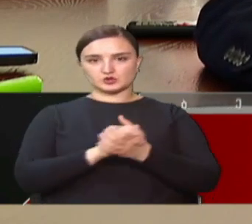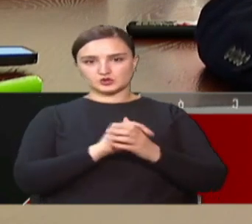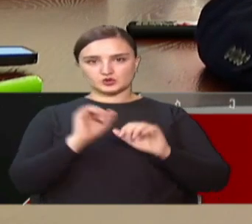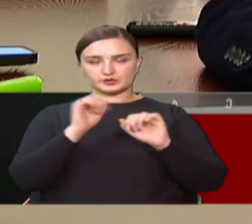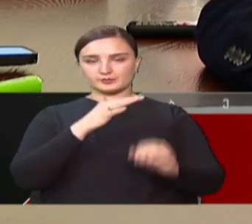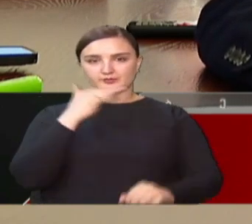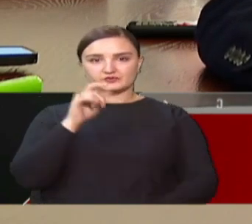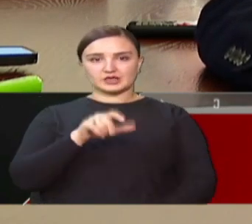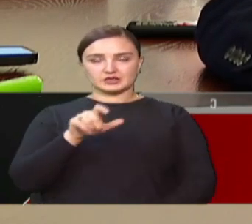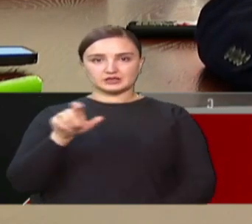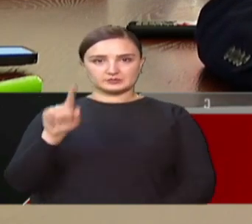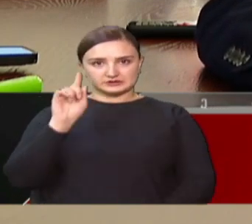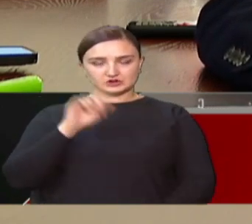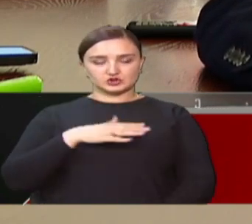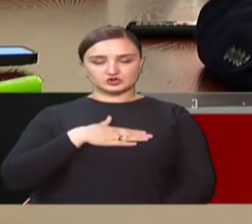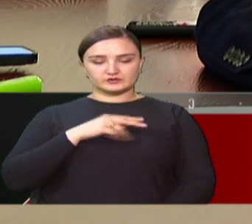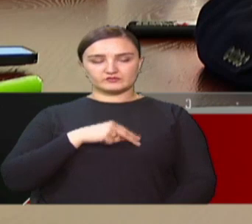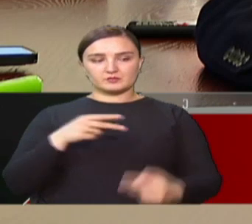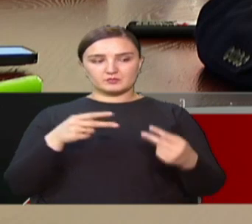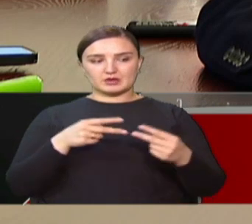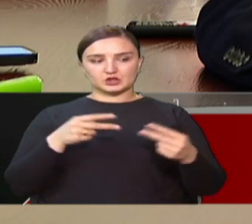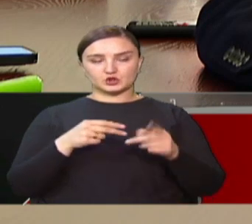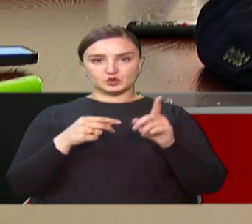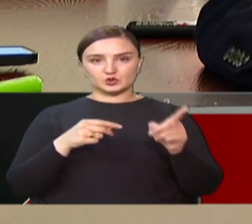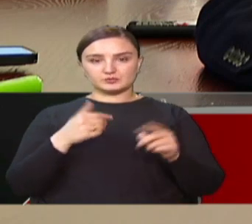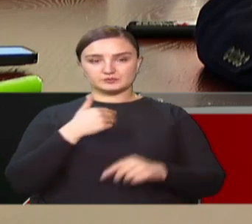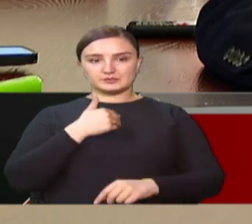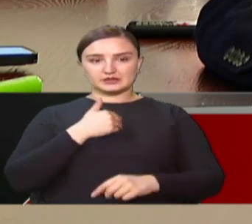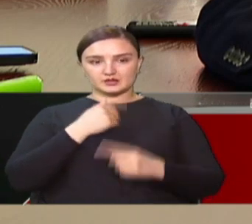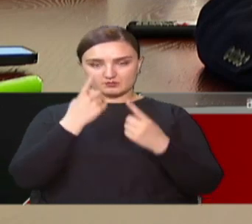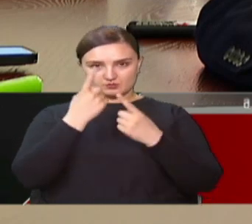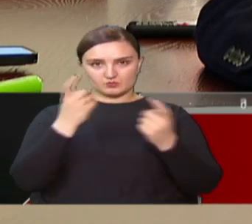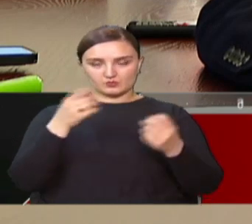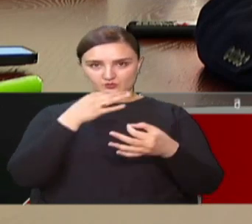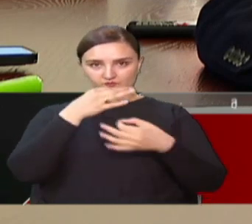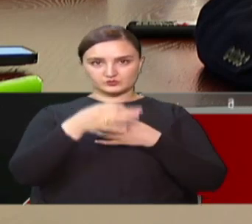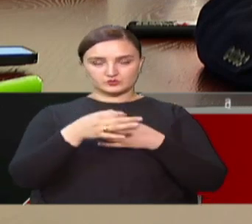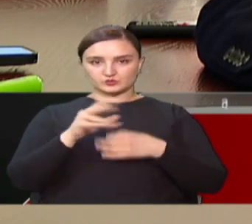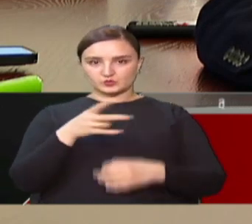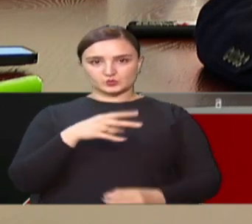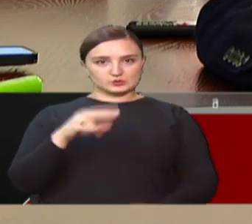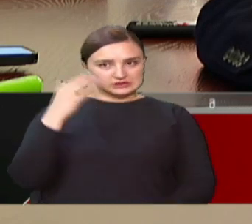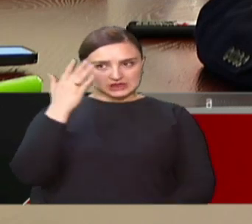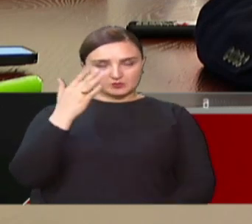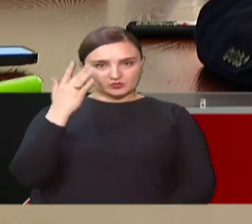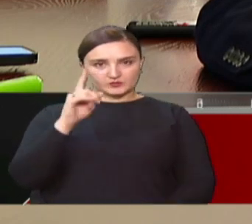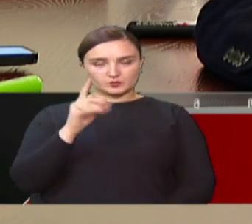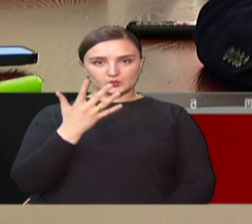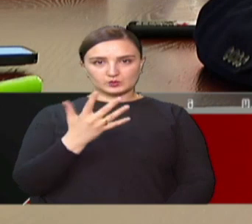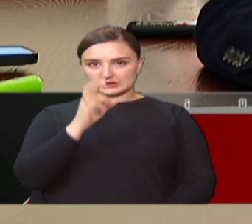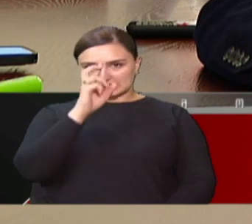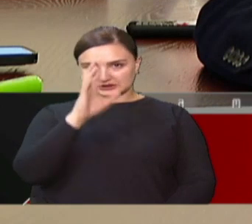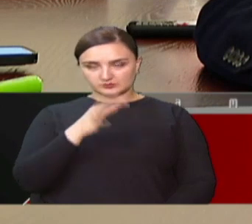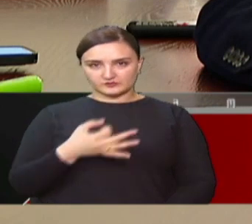ადამიანია. იცით, ჩვენს პარტნიორებს მე მინდა მოუწოდო, რომ ნუ წარმოუდგენიათ, რომ ხუთი